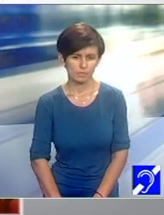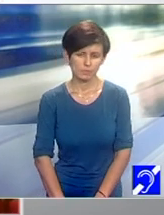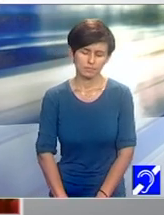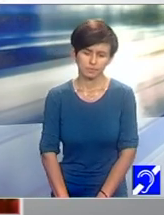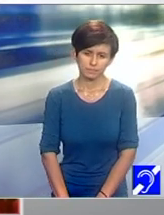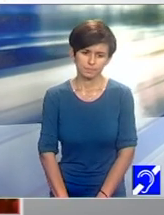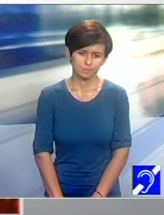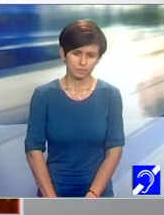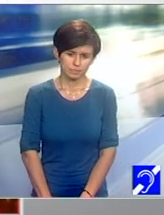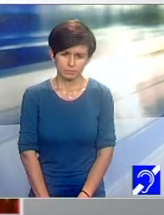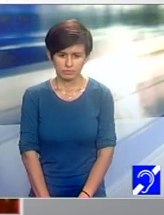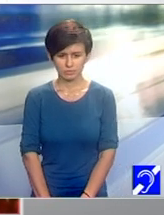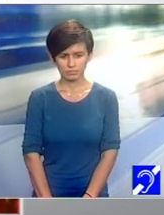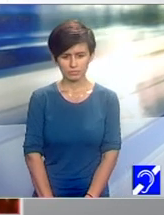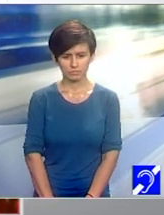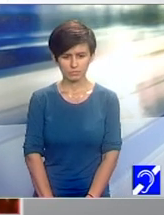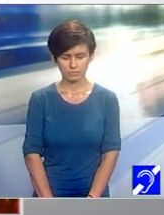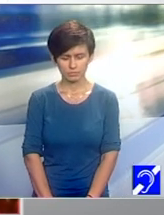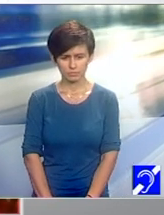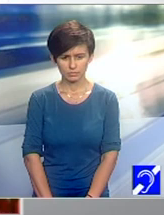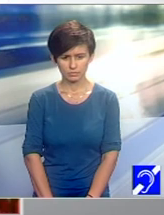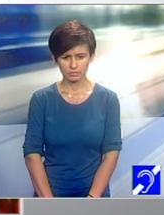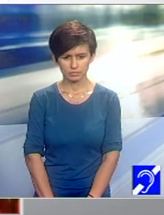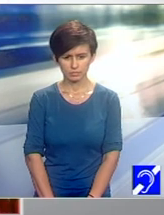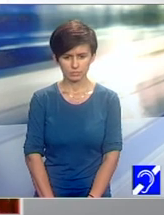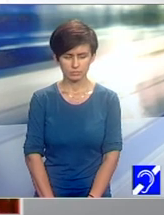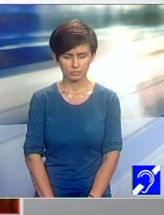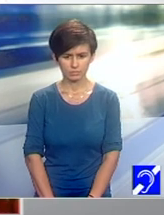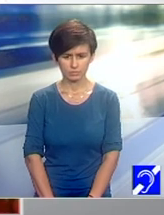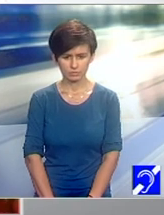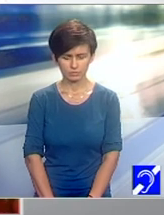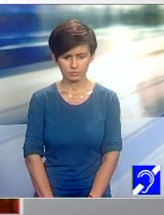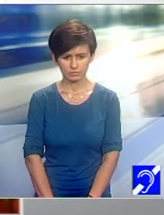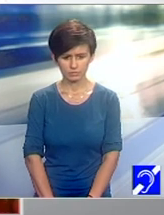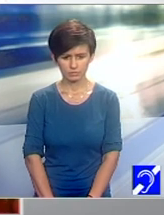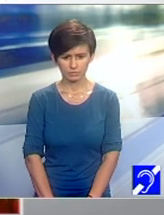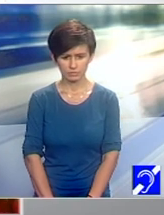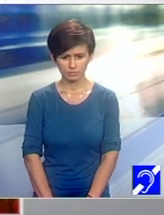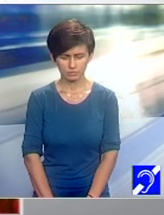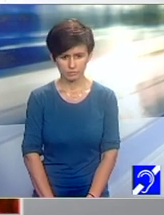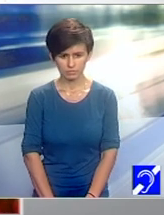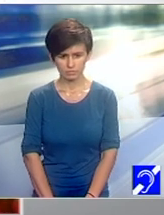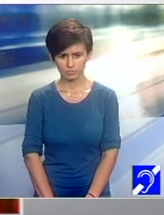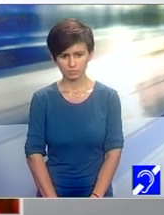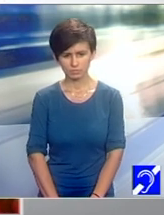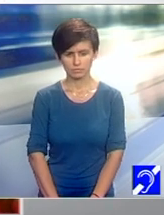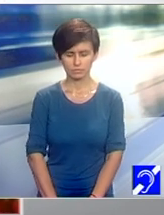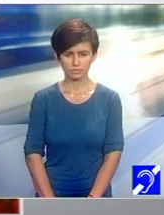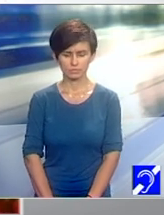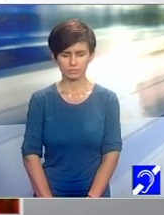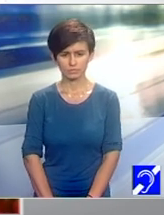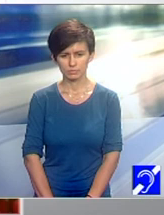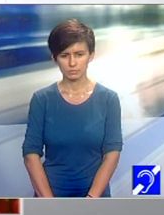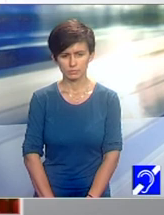he's appreciated and receives an honor professor, and he closes a circle between